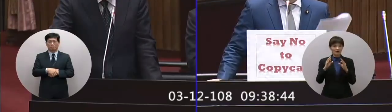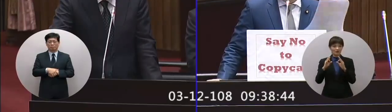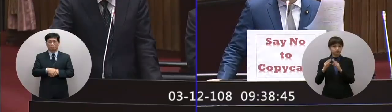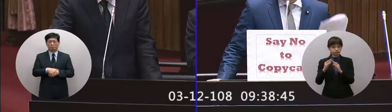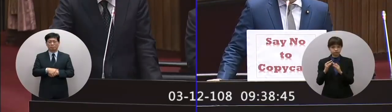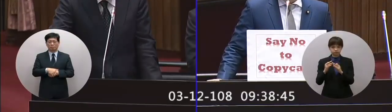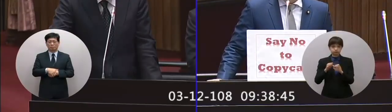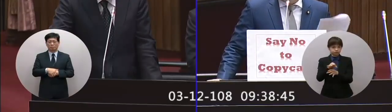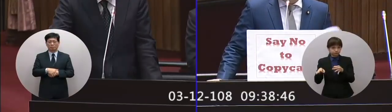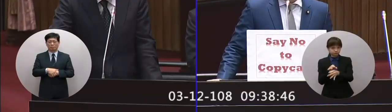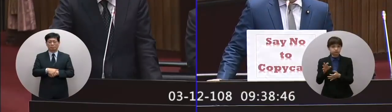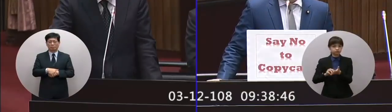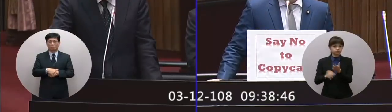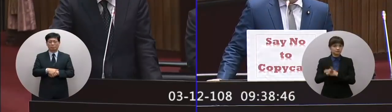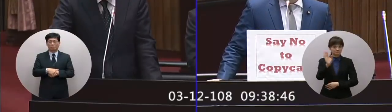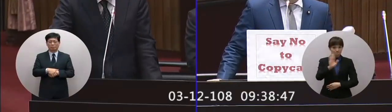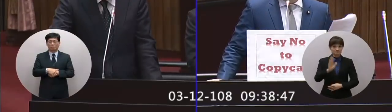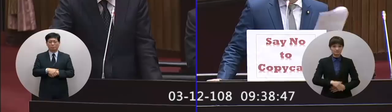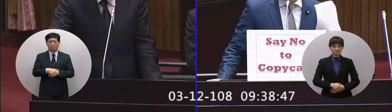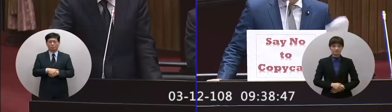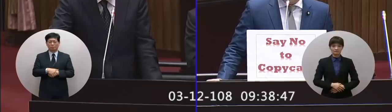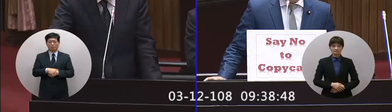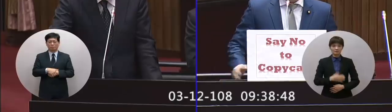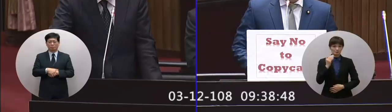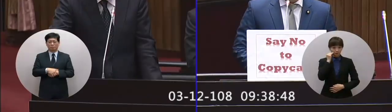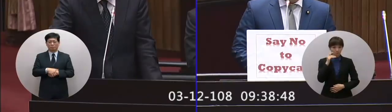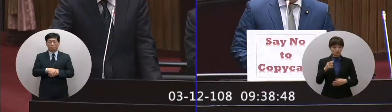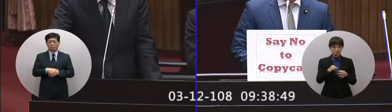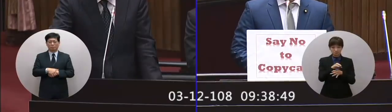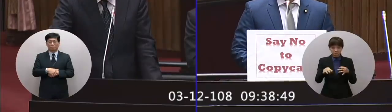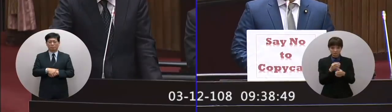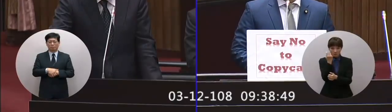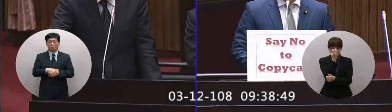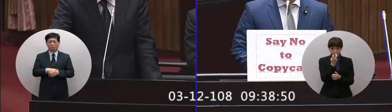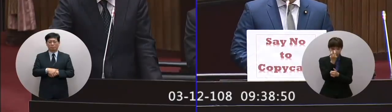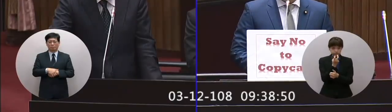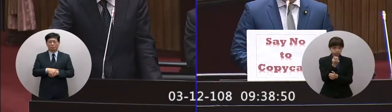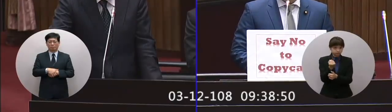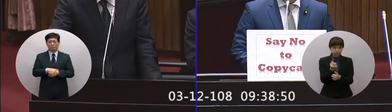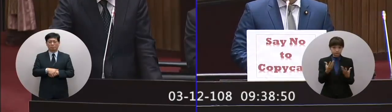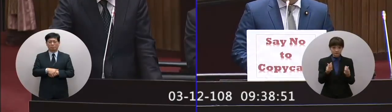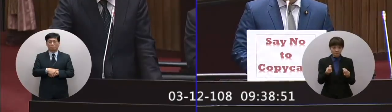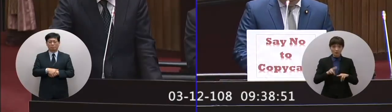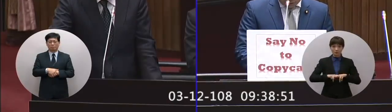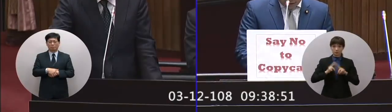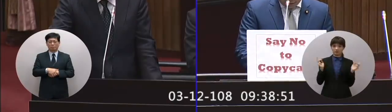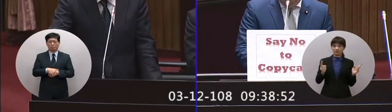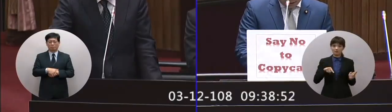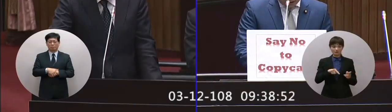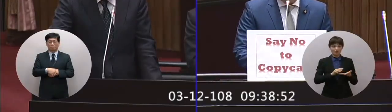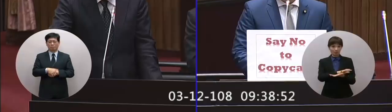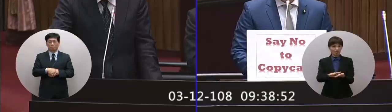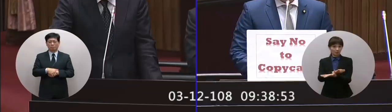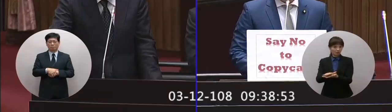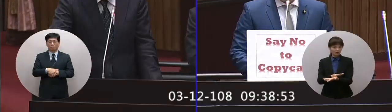掉，你都不能把 finance 给放掉。你如果金融这一道的监理没有了，门户大开，市场秩序大